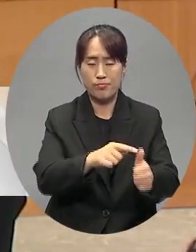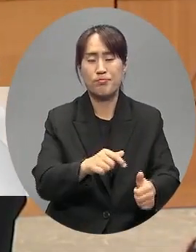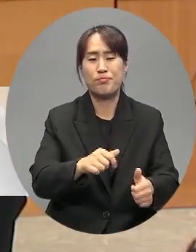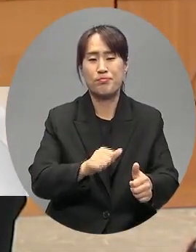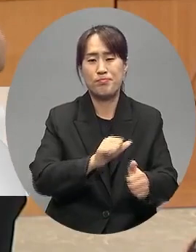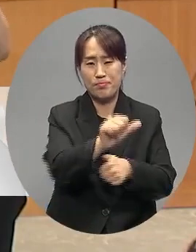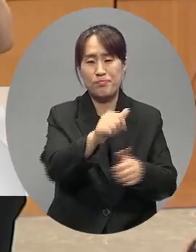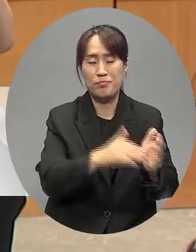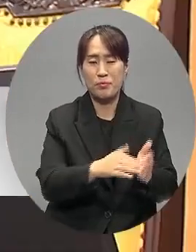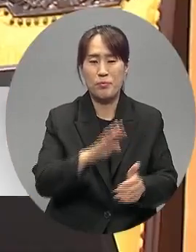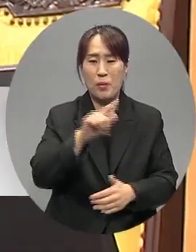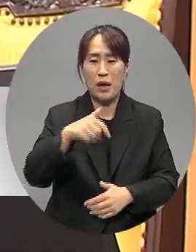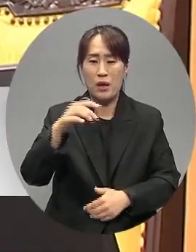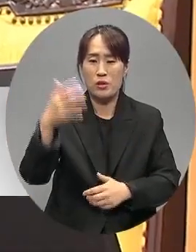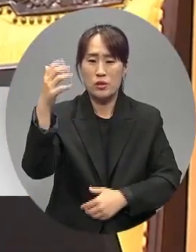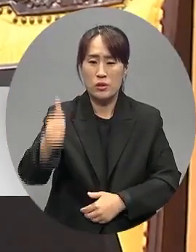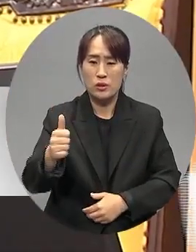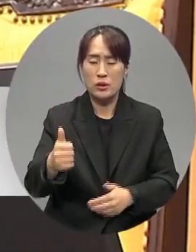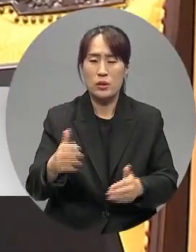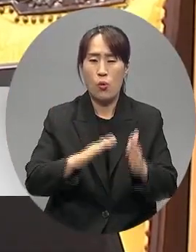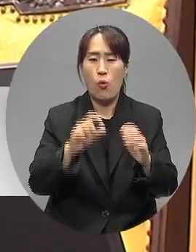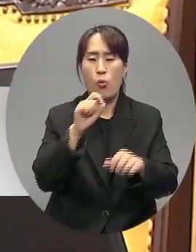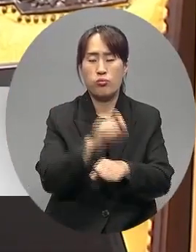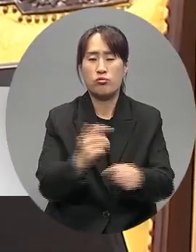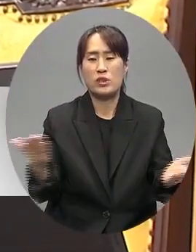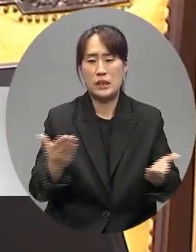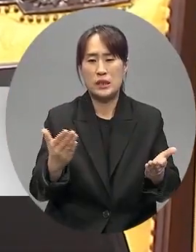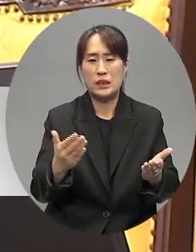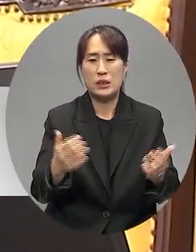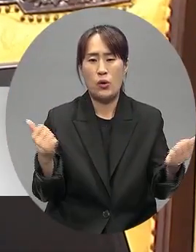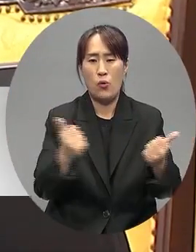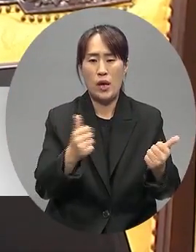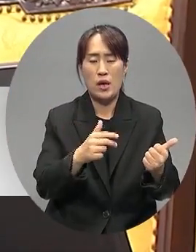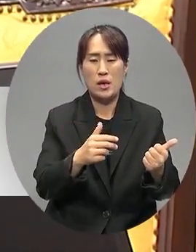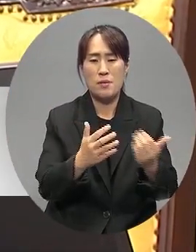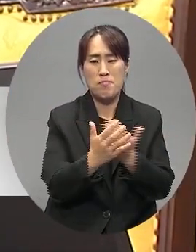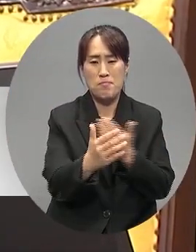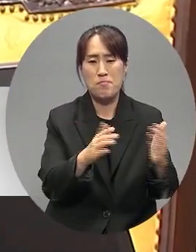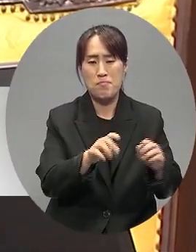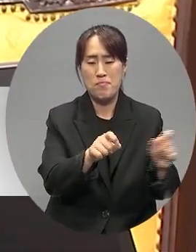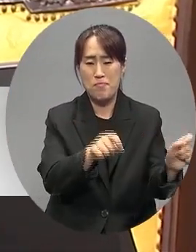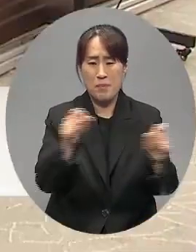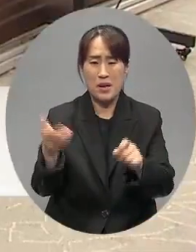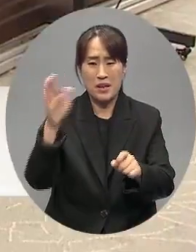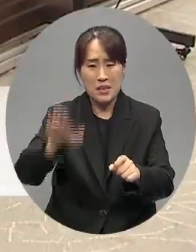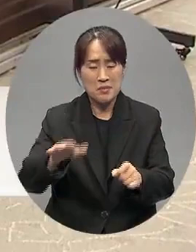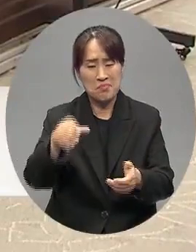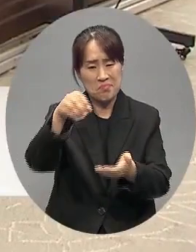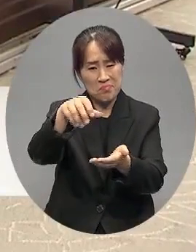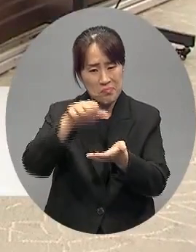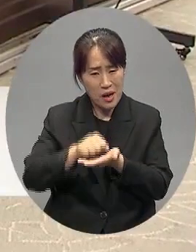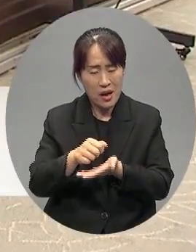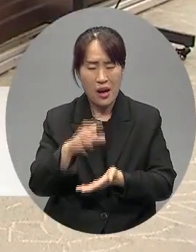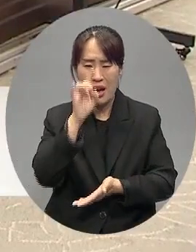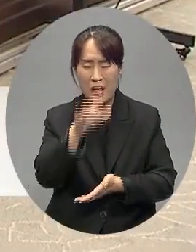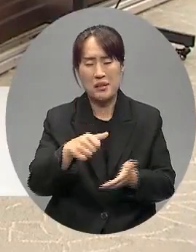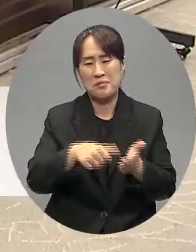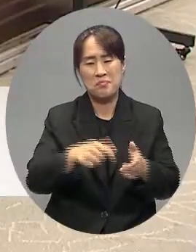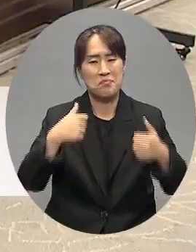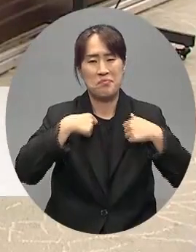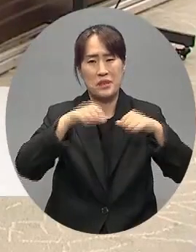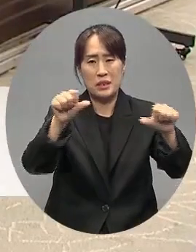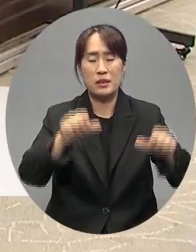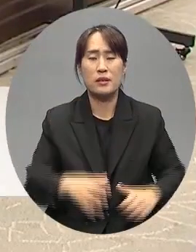같은 당 박혜수 의장은 공무 출장으로 의원 총회 연기를 요청했으나 받아들여지지 않차 표결에